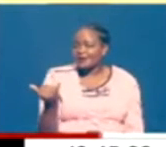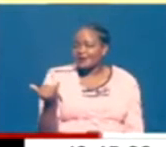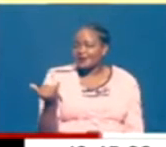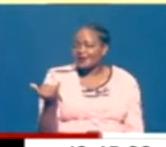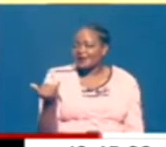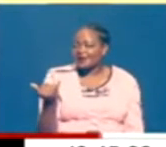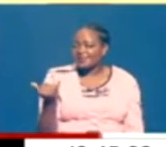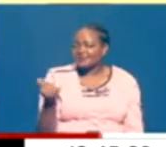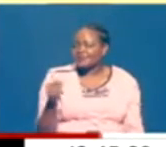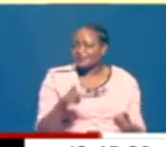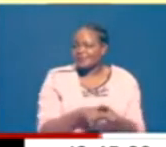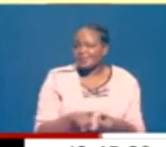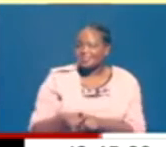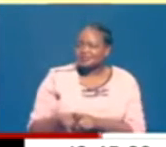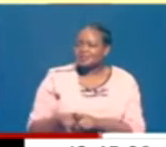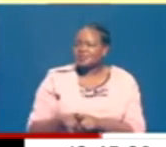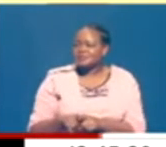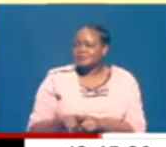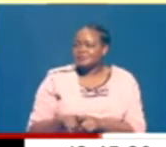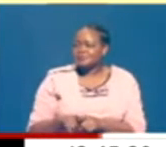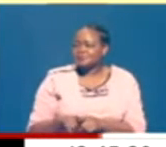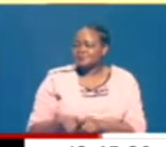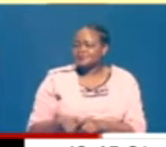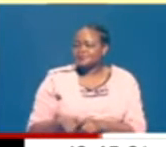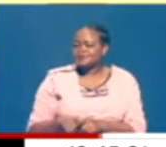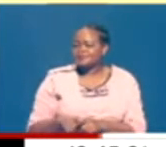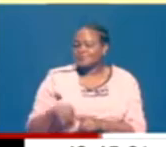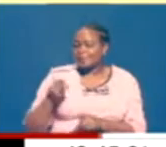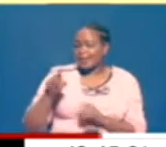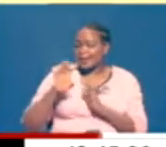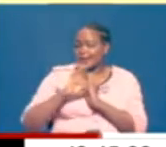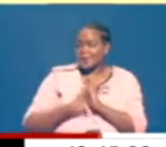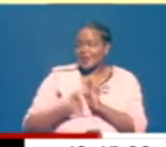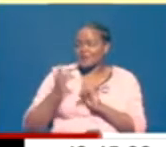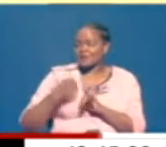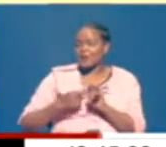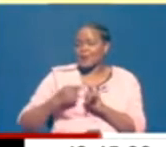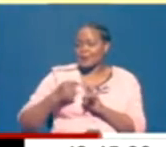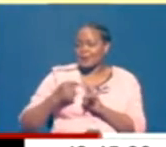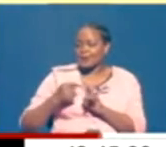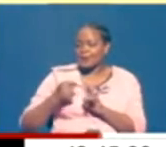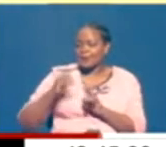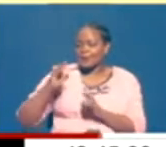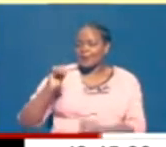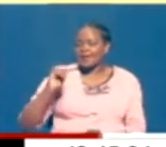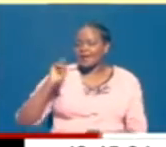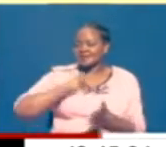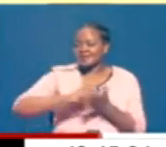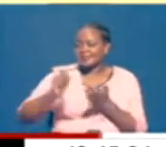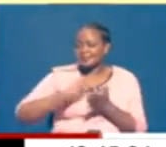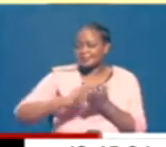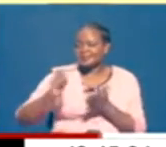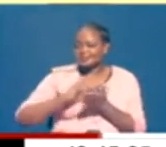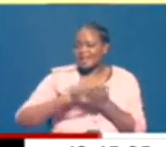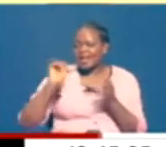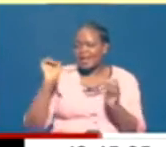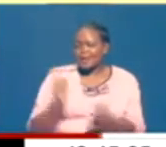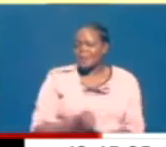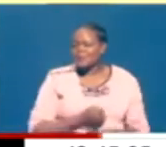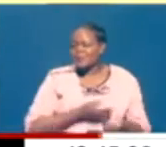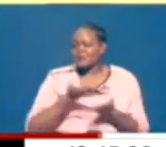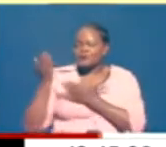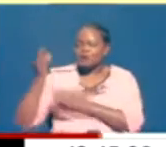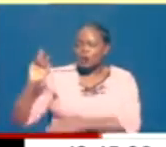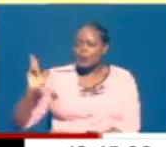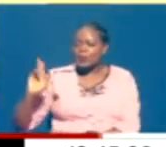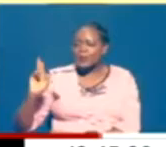kama hiyo bill, hiyo bill ambayo ilitoka katika pale BBI secretariat haiwezi pelekwa kwa referendum.